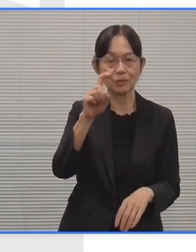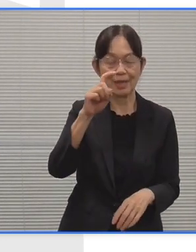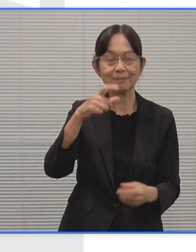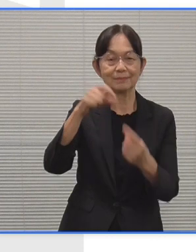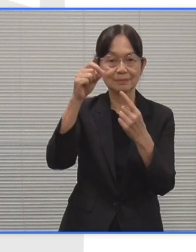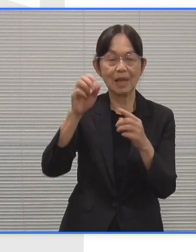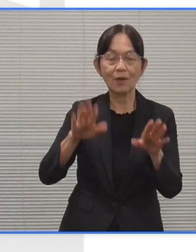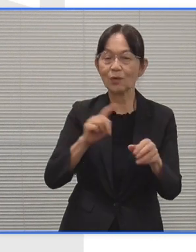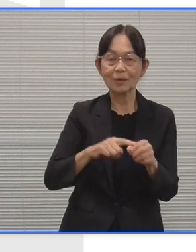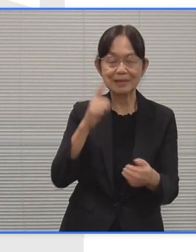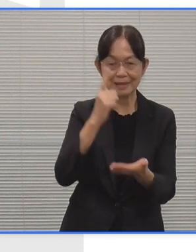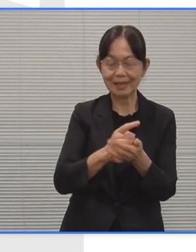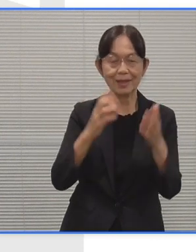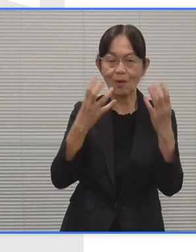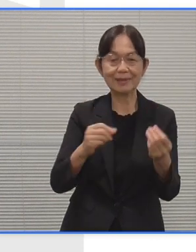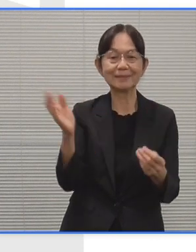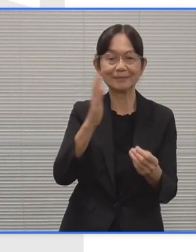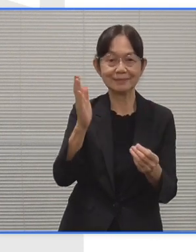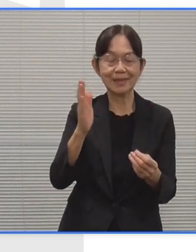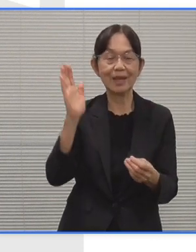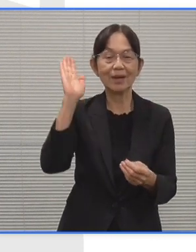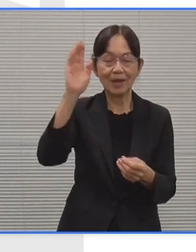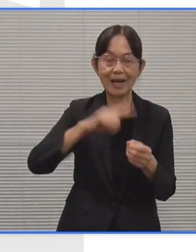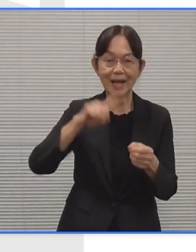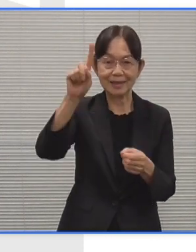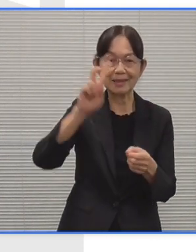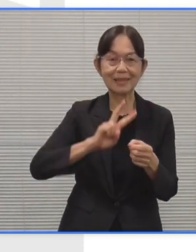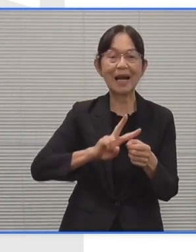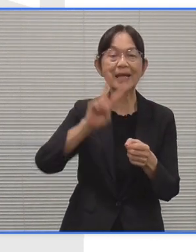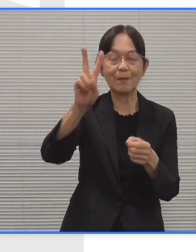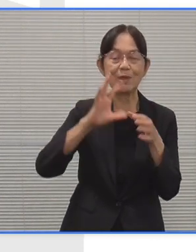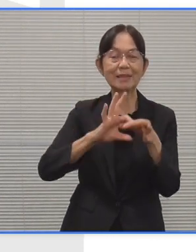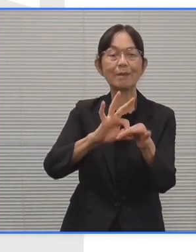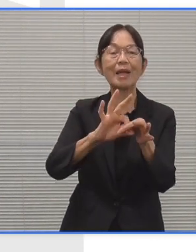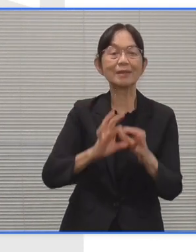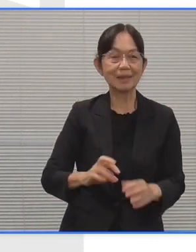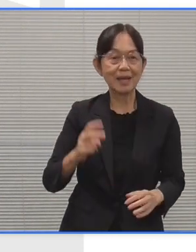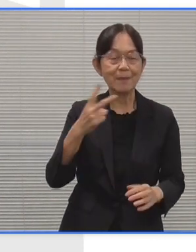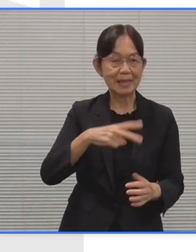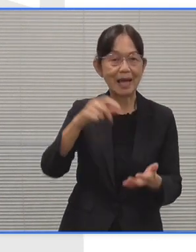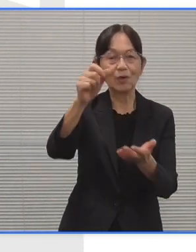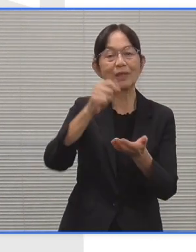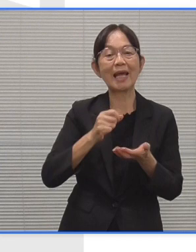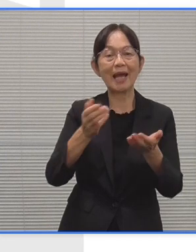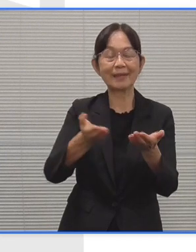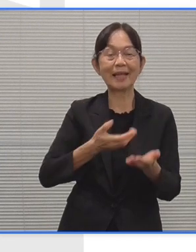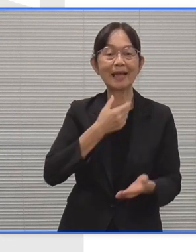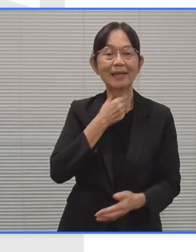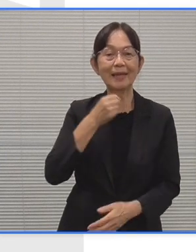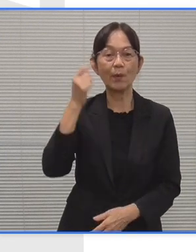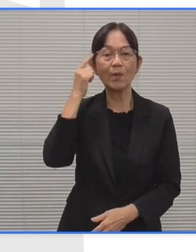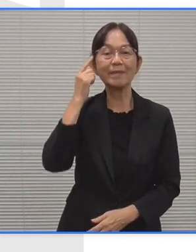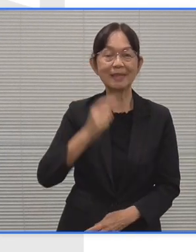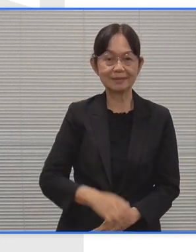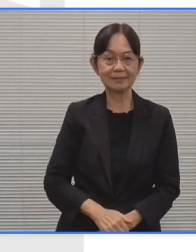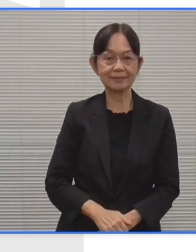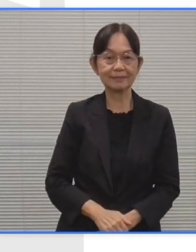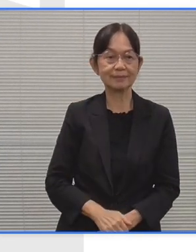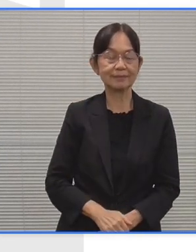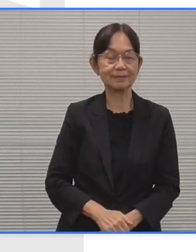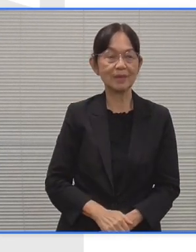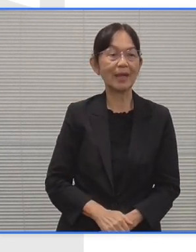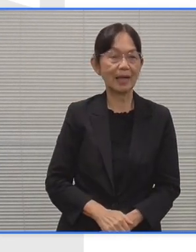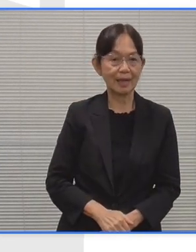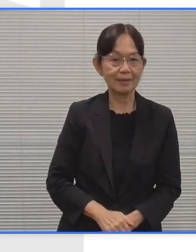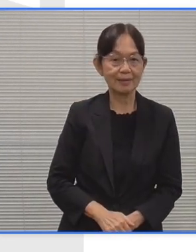今年だけで終わることではなくて、これからも来年も再来年もやりますので、またご提案をいただきたいと思います。それ